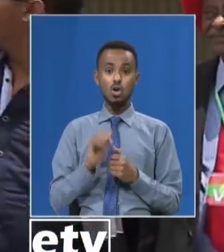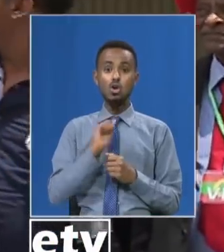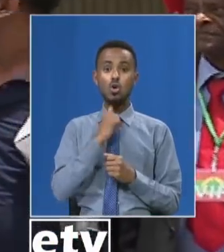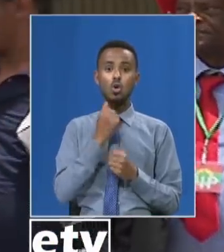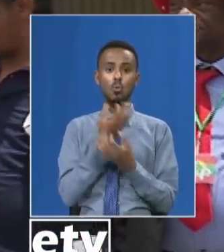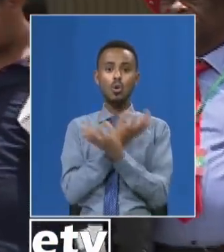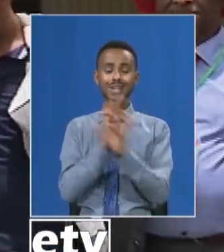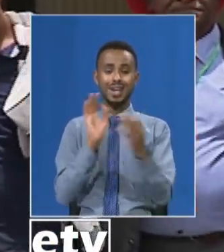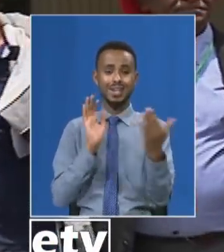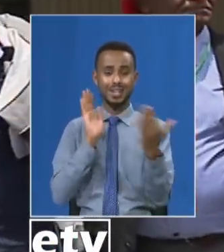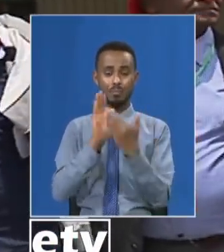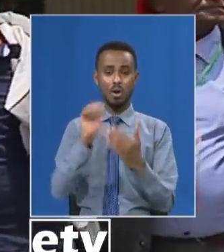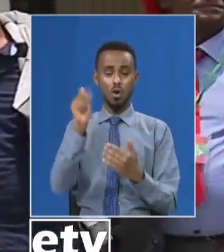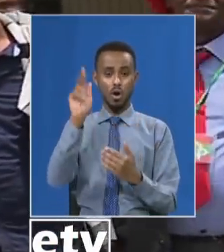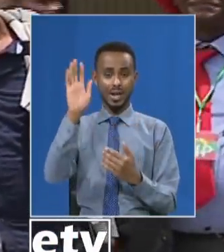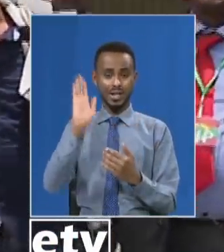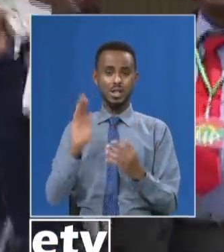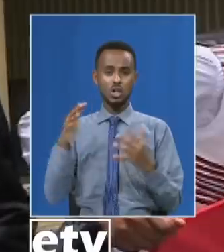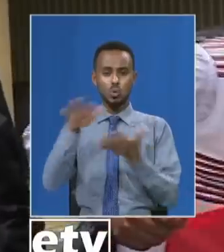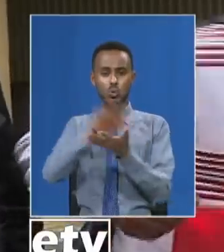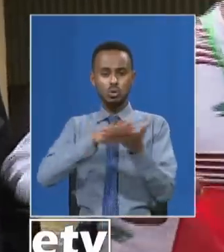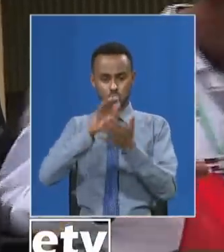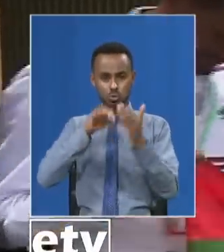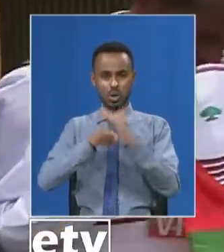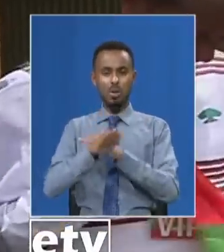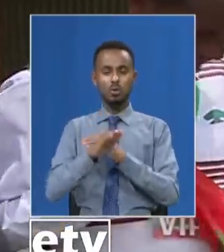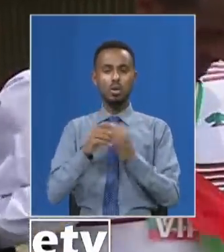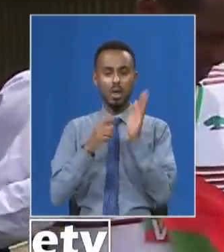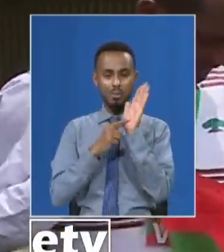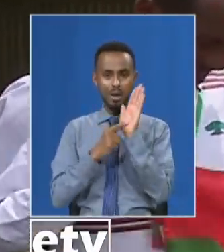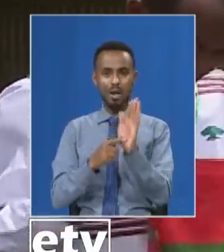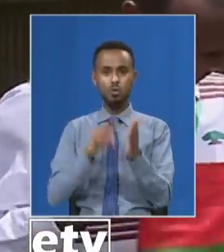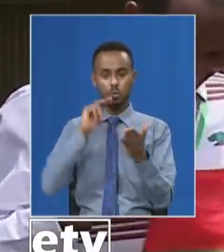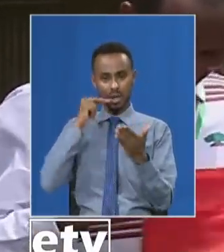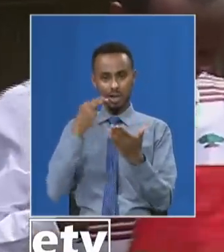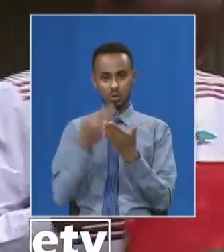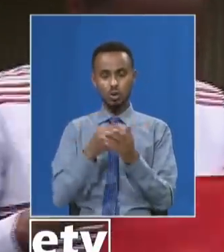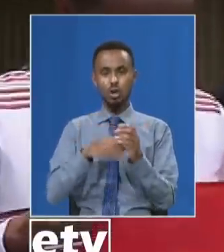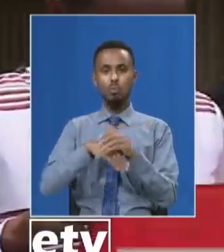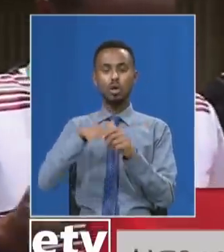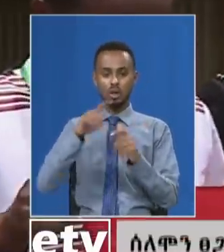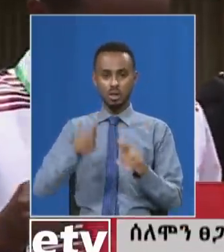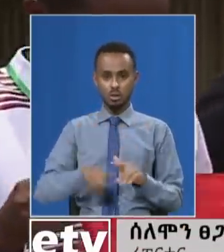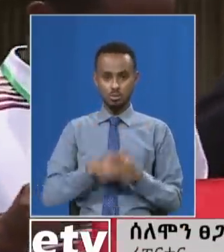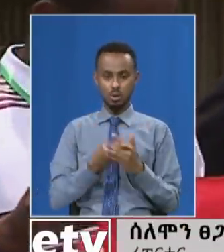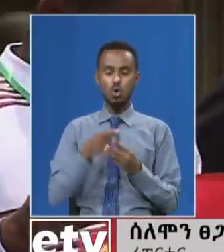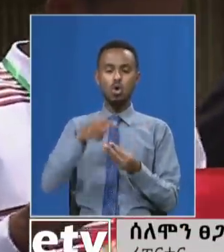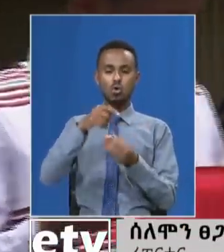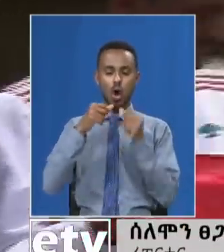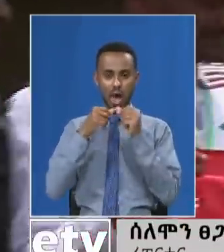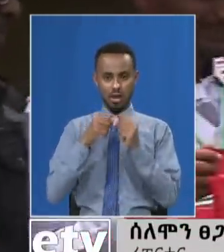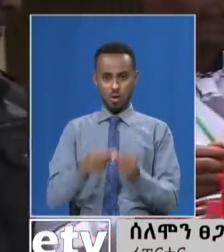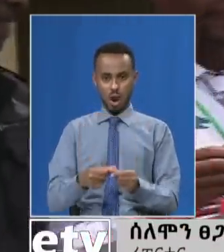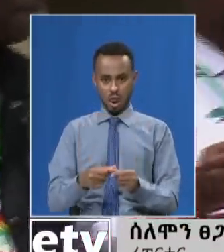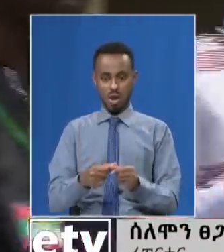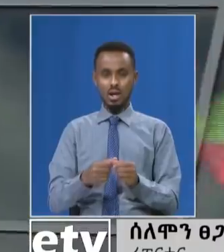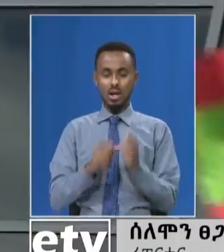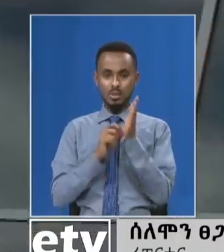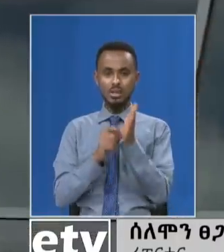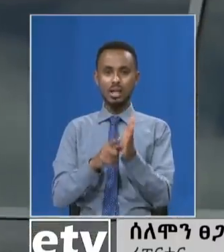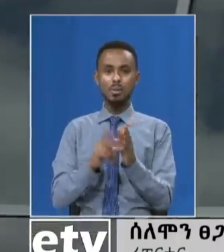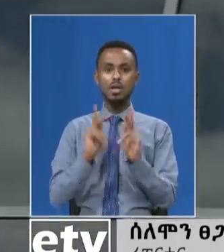የኦሮሞ ነጻነት ግንባር ኦነግ ውዝግብ ውስጥ መግባቱን የሚያመላክቱ መረጃዎች መውጣት ከጀመሩ ሰነባብቷል።